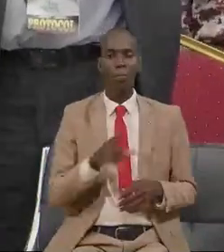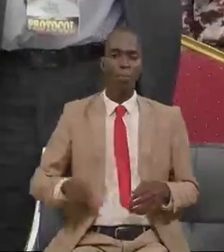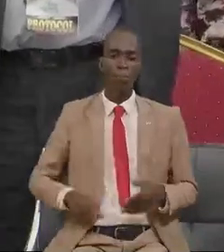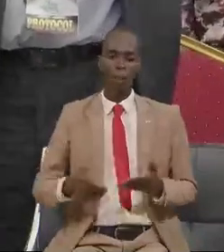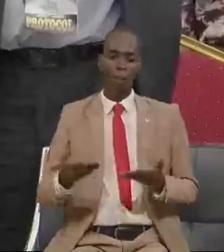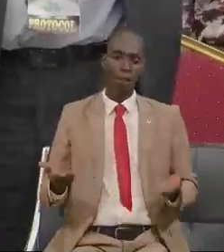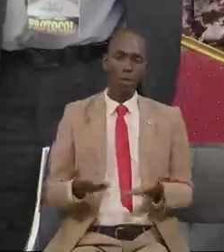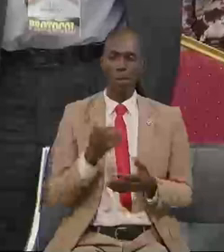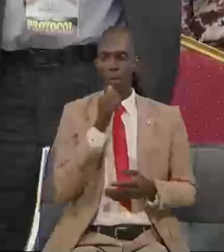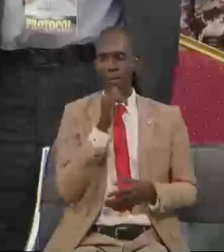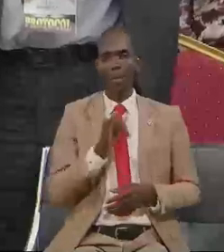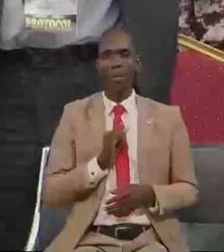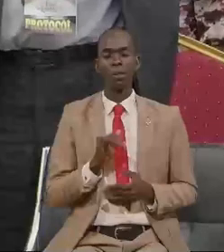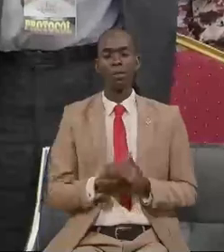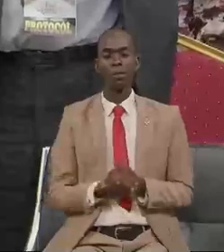voici.